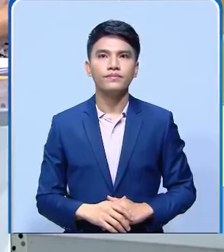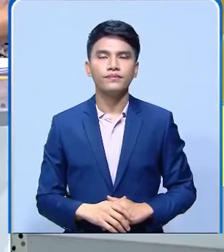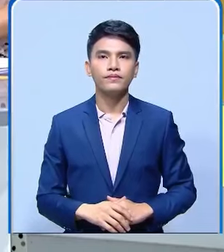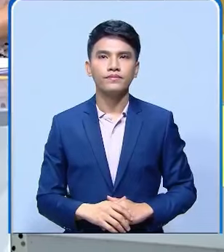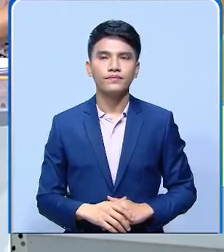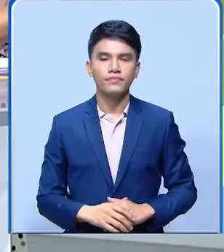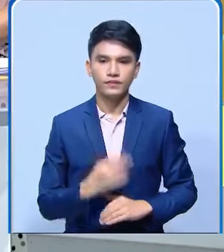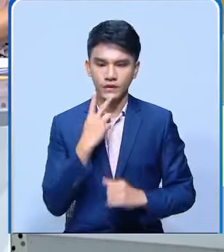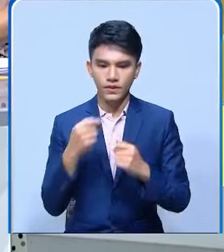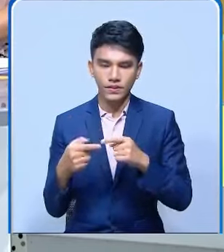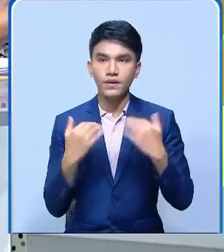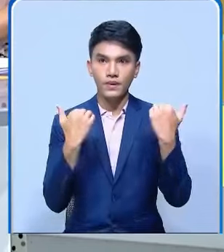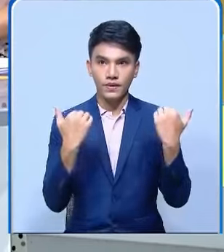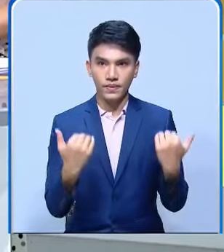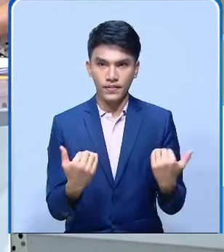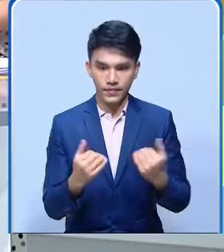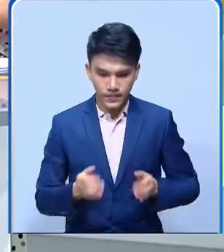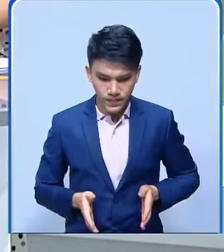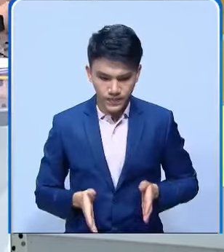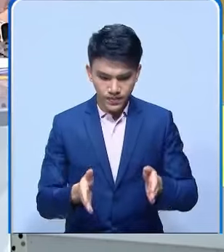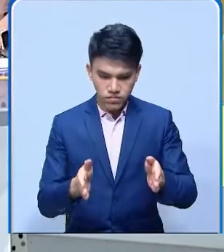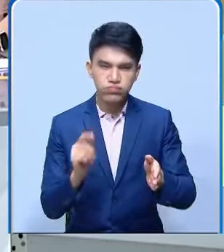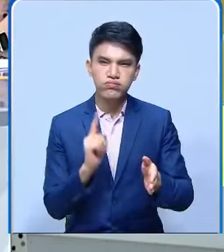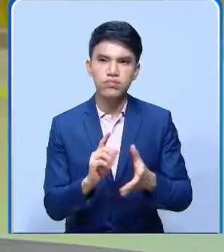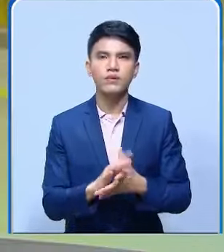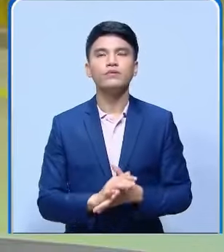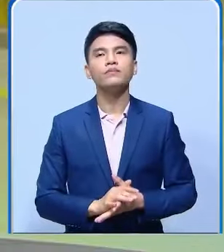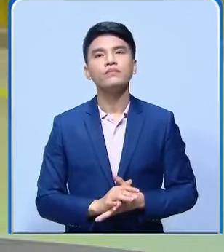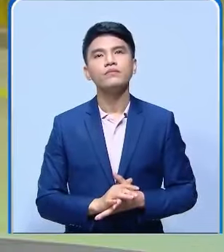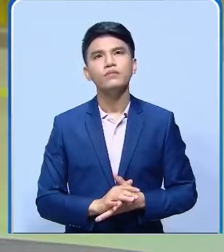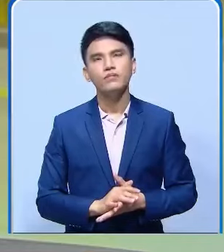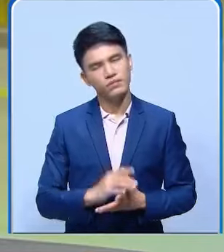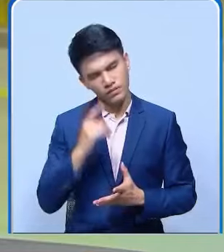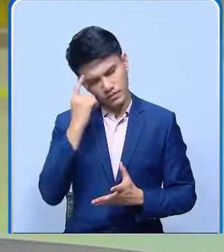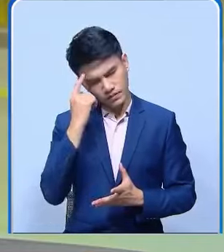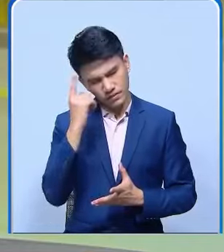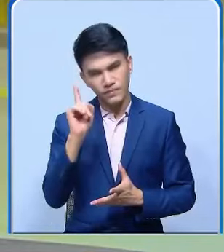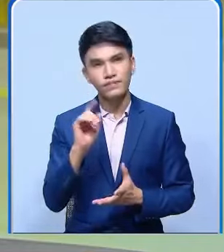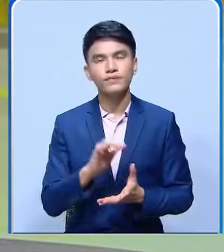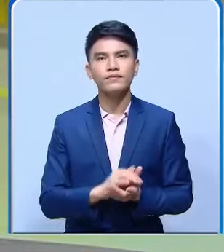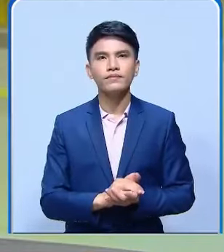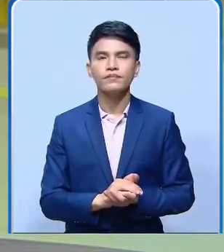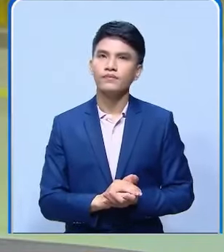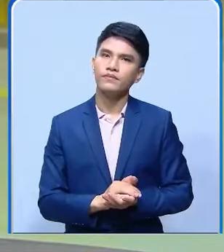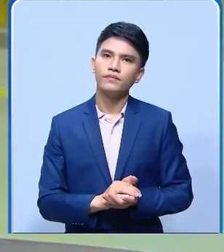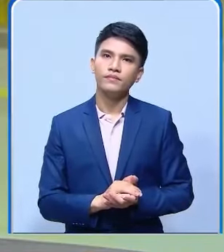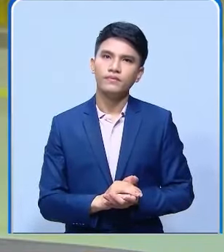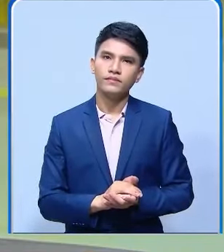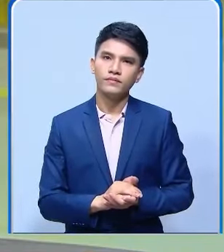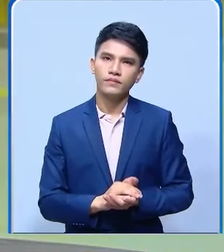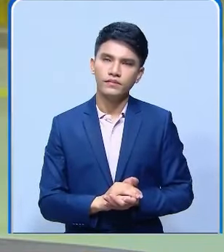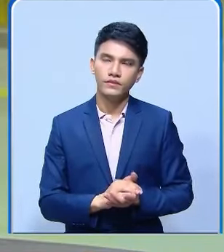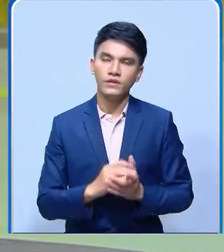คุณผู้ชมคะมาดูอุบัติเหตุที่เกิดขึ้นบนท้องถนนอีกกรณีหนึ่งนะคะคาดว่าสาเหตุน่าจะเกิดมาจากอาการ